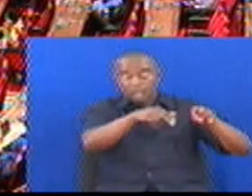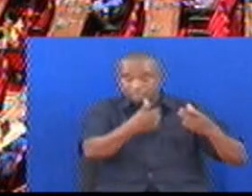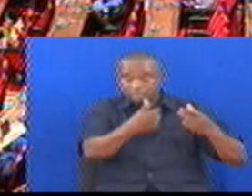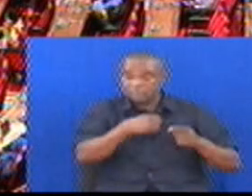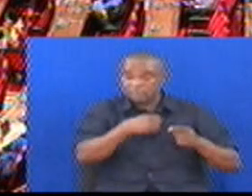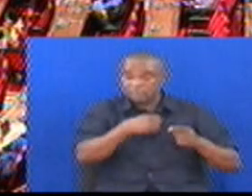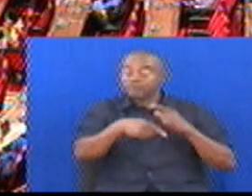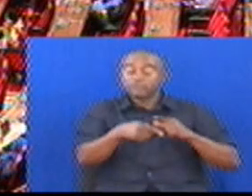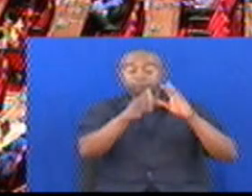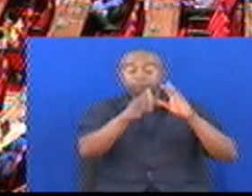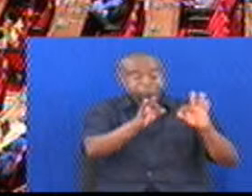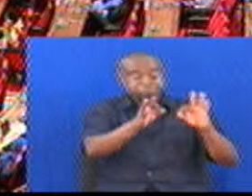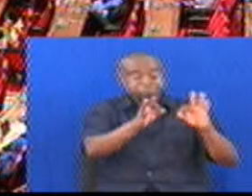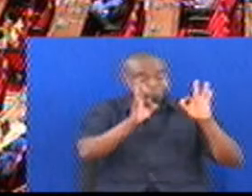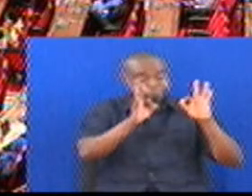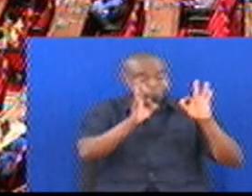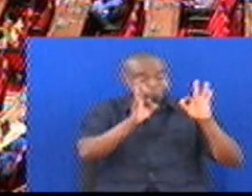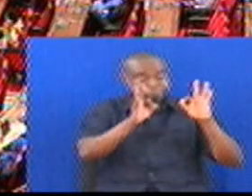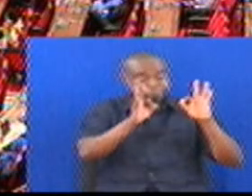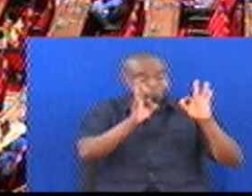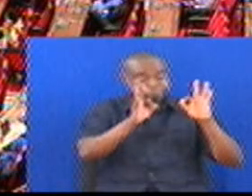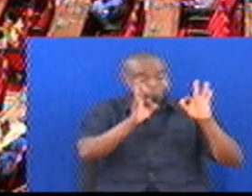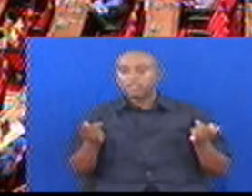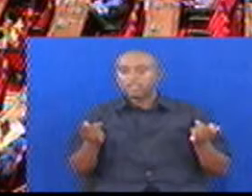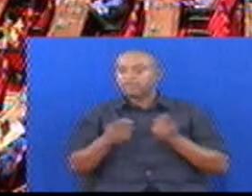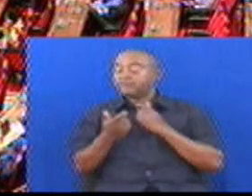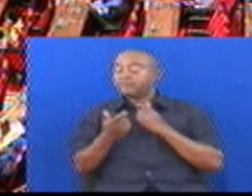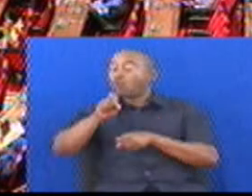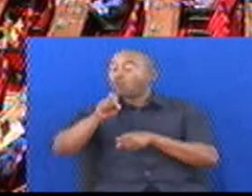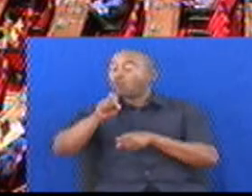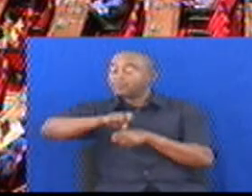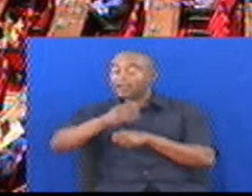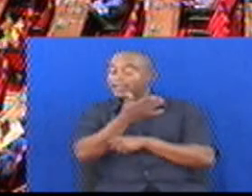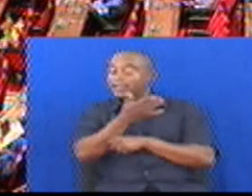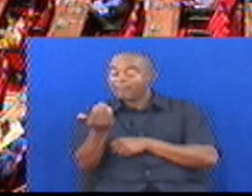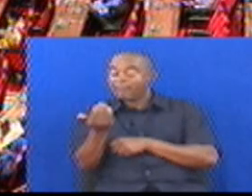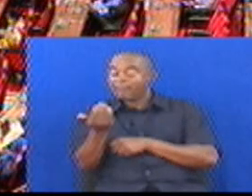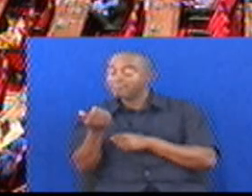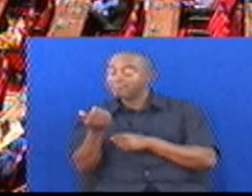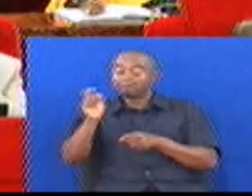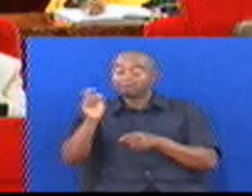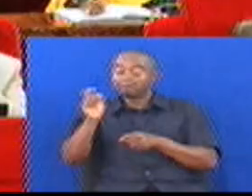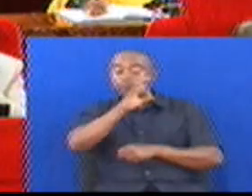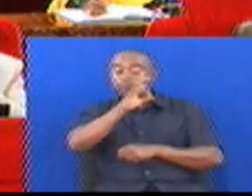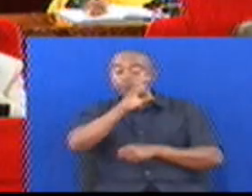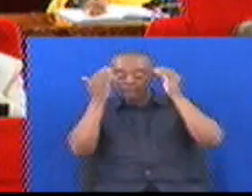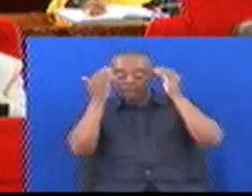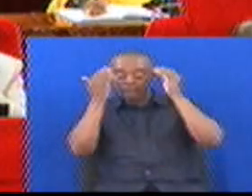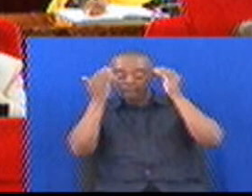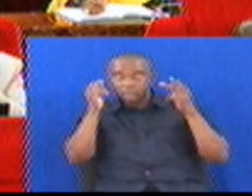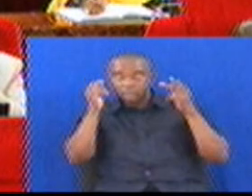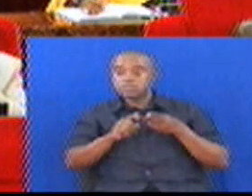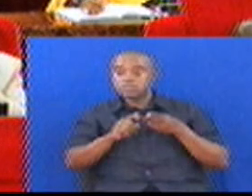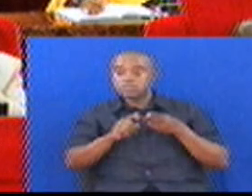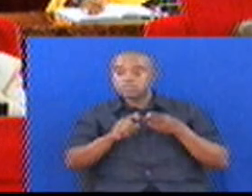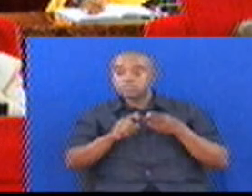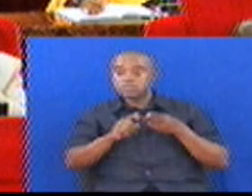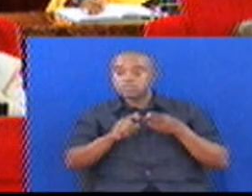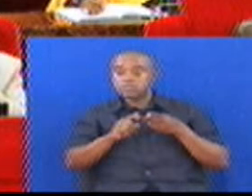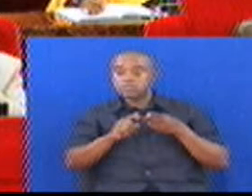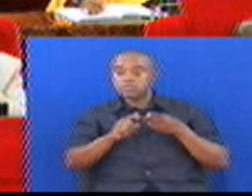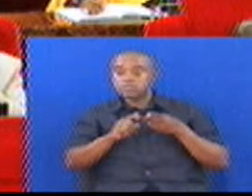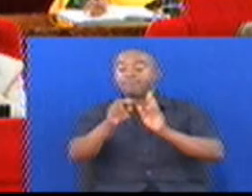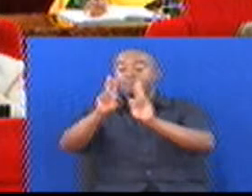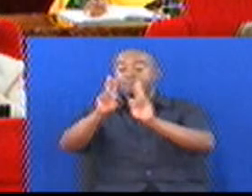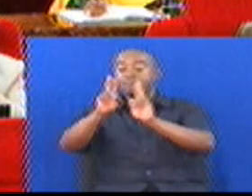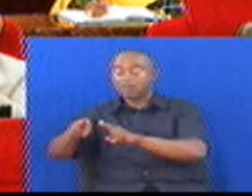vimeendelea kuboreshwa, ikiwa ni pamoja na kuongezeka kwa idadi ya waheshimiwa majaji na watumishi wa sekta ya mahakama pamoja